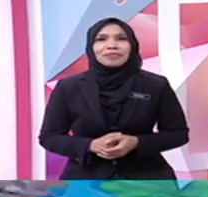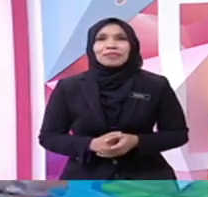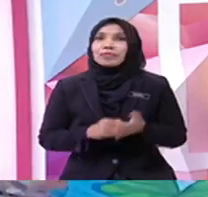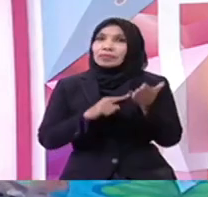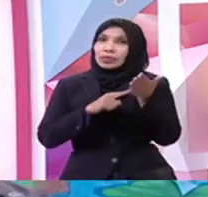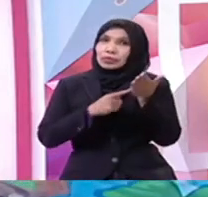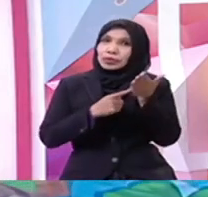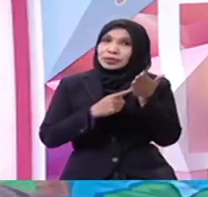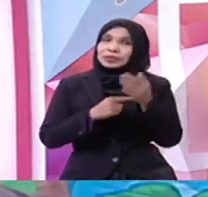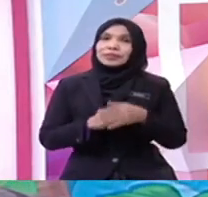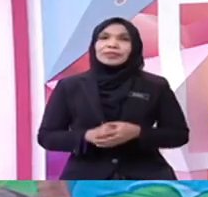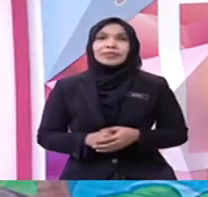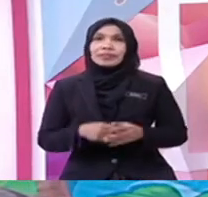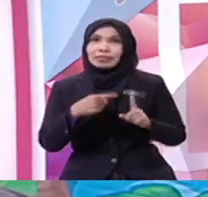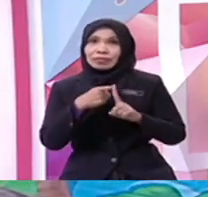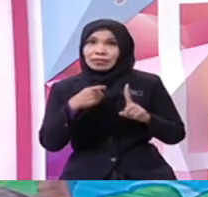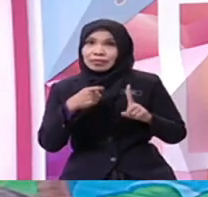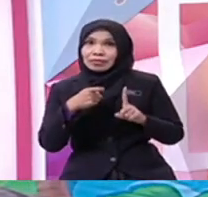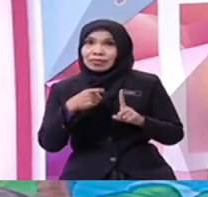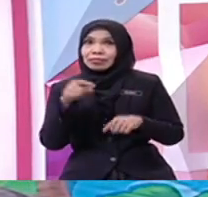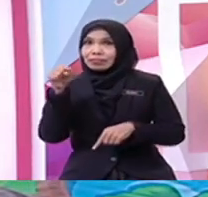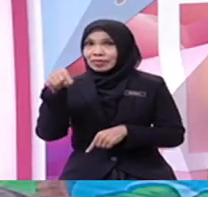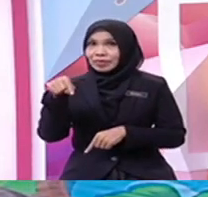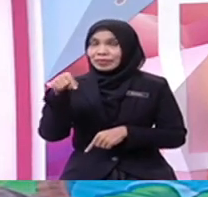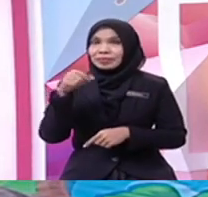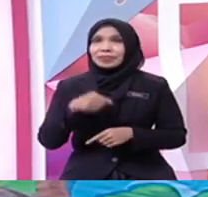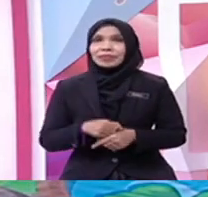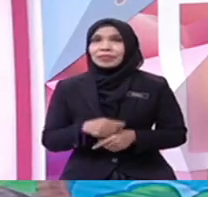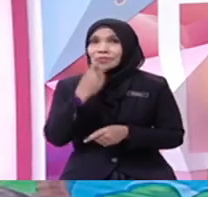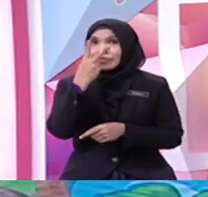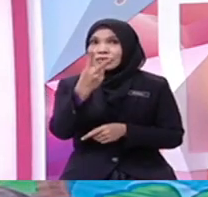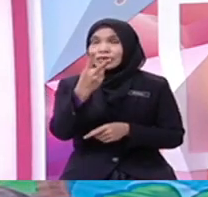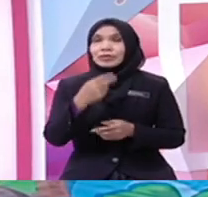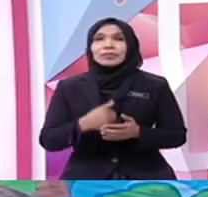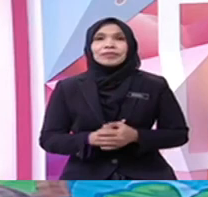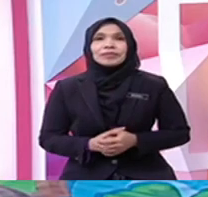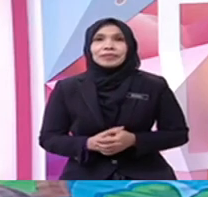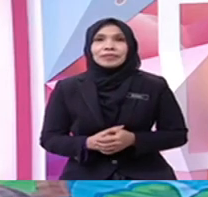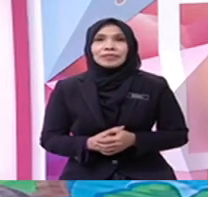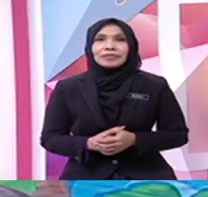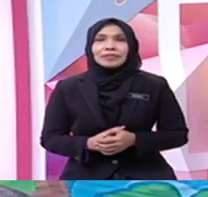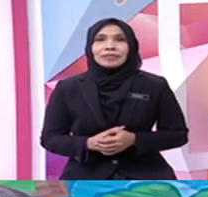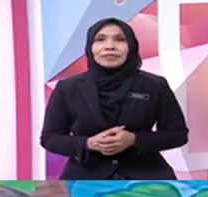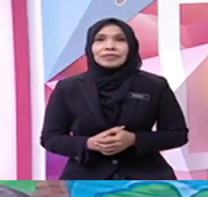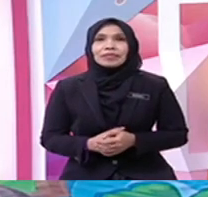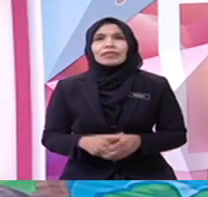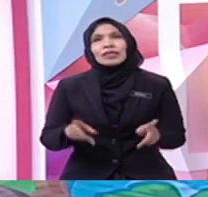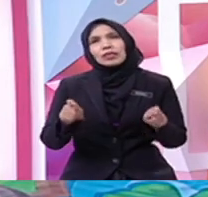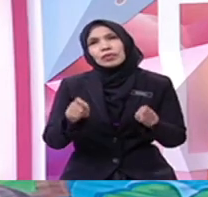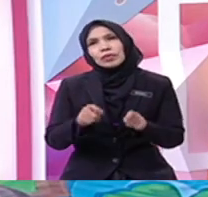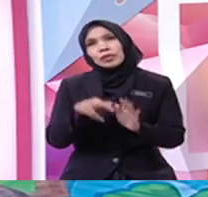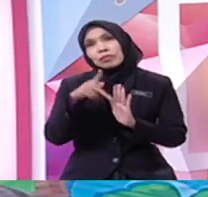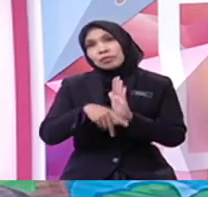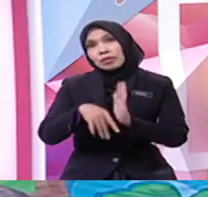Jadi kita mulai dari sini oke kalau kita perhatikan jika sini Oh dia adalah macam permainan tank